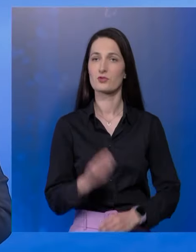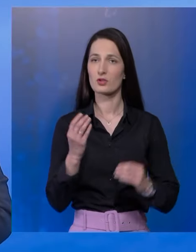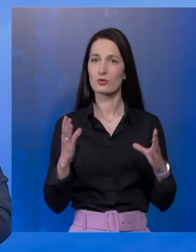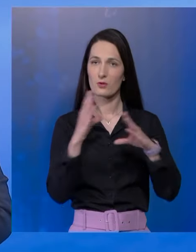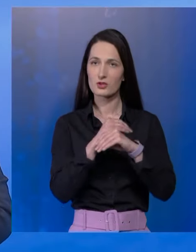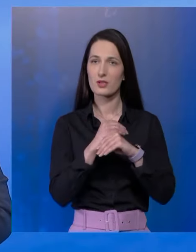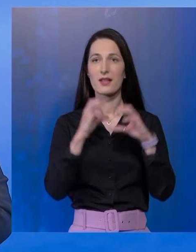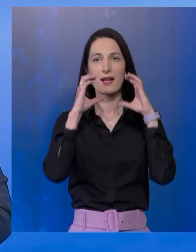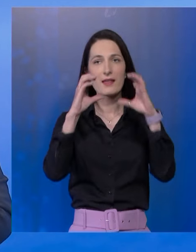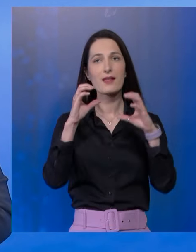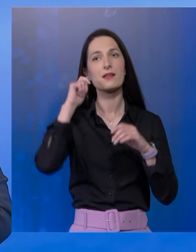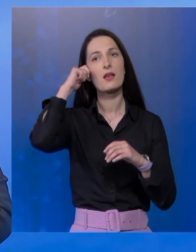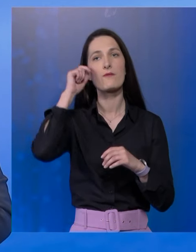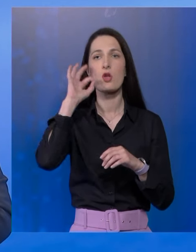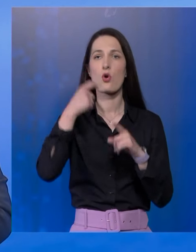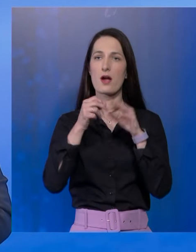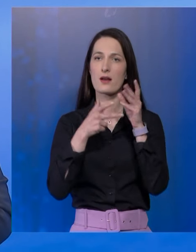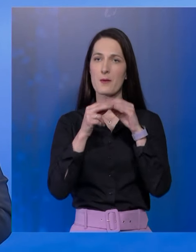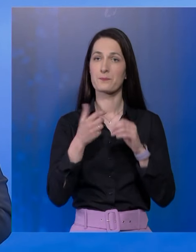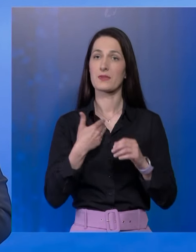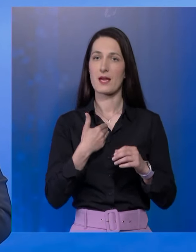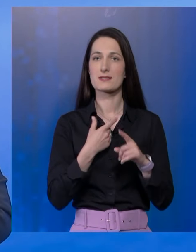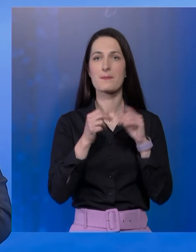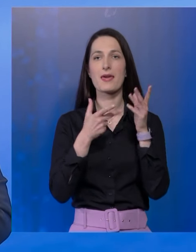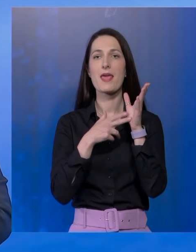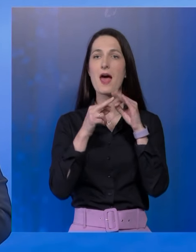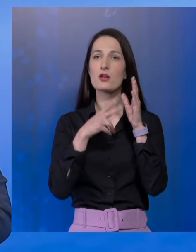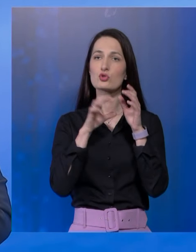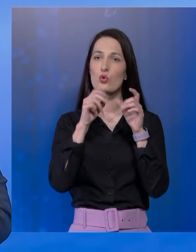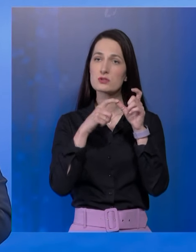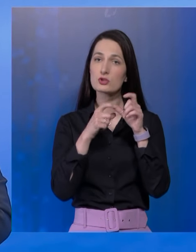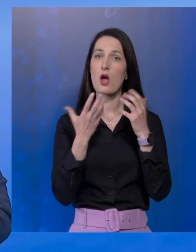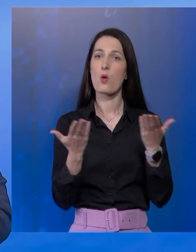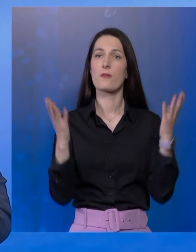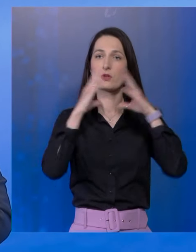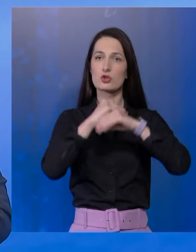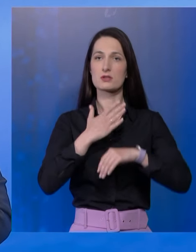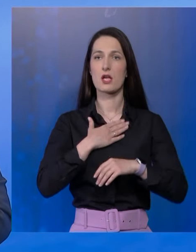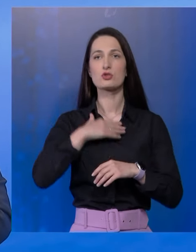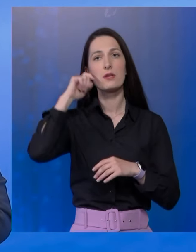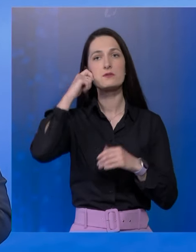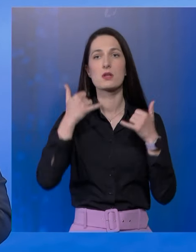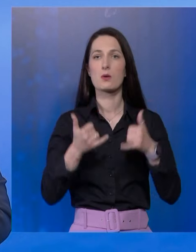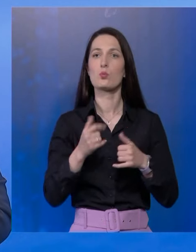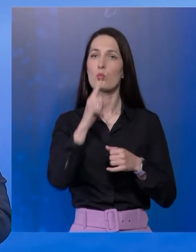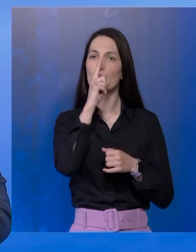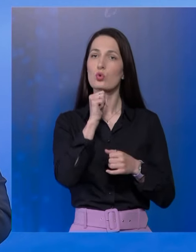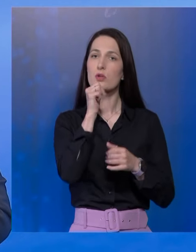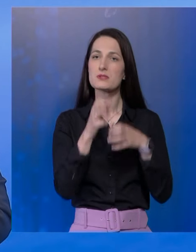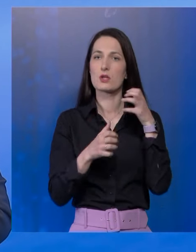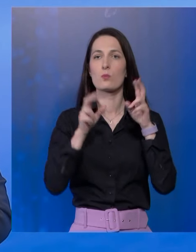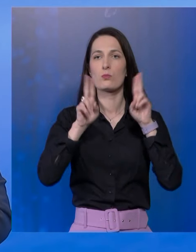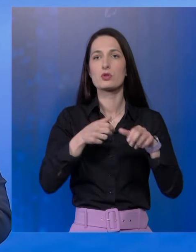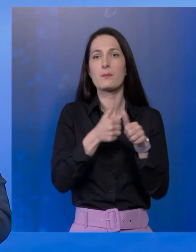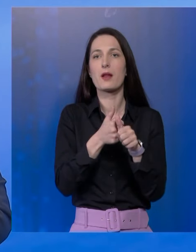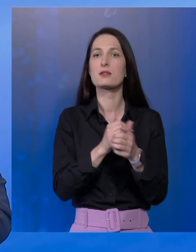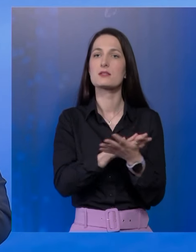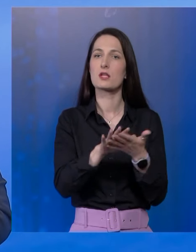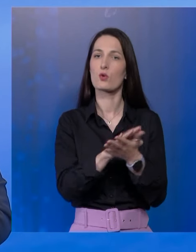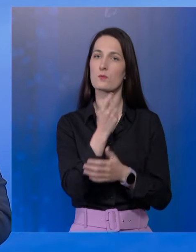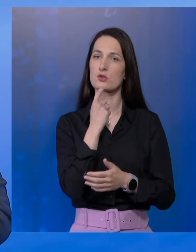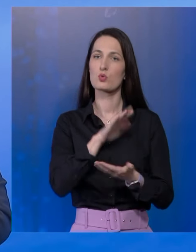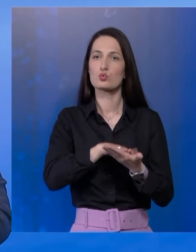Dobro večer, gledate Dnevnik ovog kanala. Ja sam Kenan Ćosić, a od večeras naš Dnevnik, za sada utorkom i srijedom, možete pratiti i na znakovnom